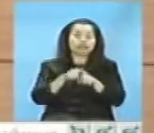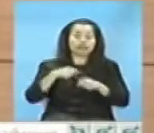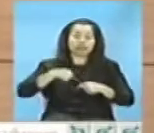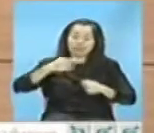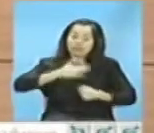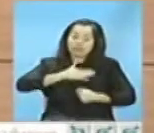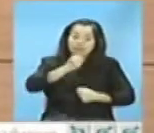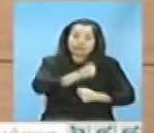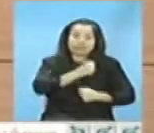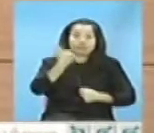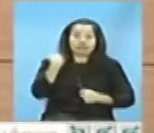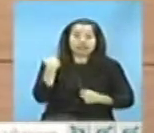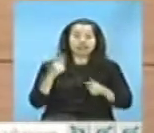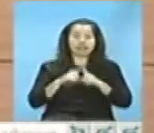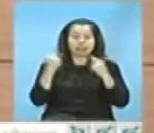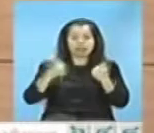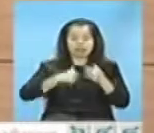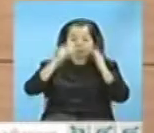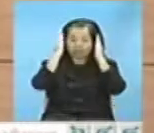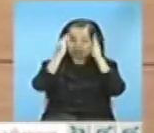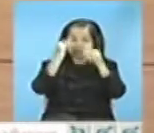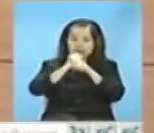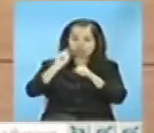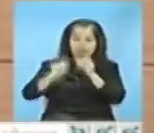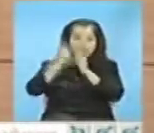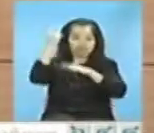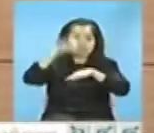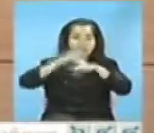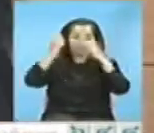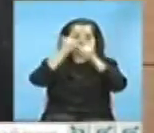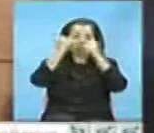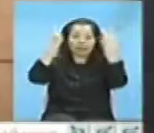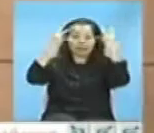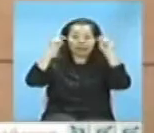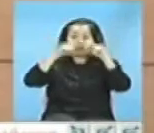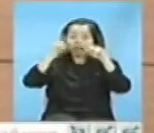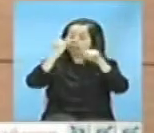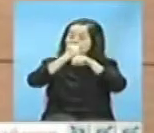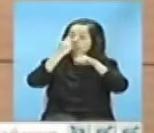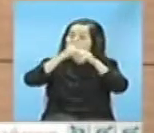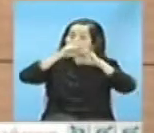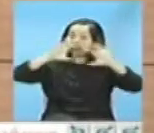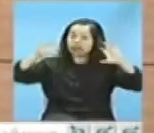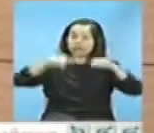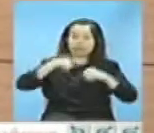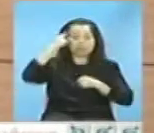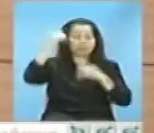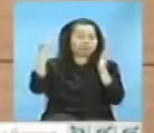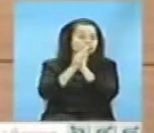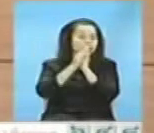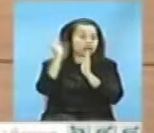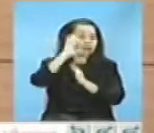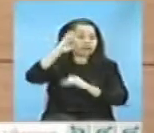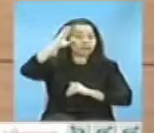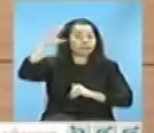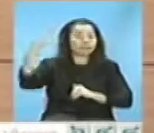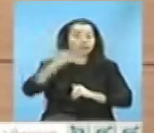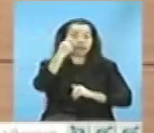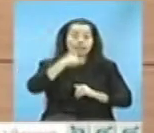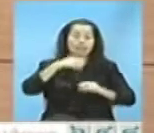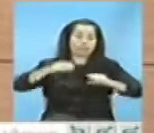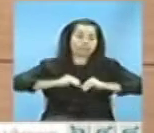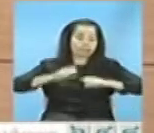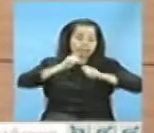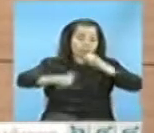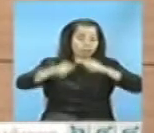คนเพราะนั้นผมมีความตั้งใจตั้งแต่รับราชการแล้วว่าผมจะไม่ทำการไปร่วมกับการรัฐประหารและจะไม่ยอมฉีกรั